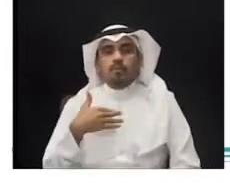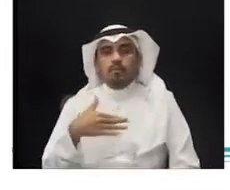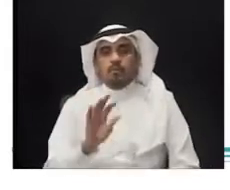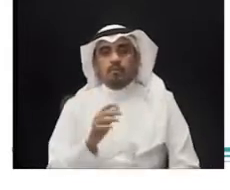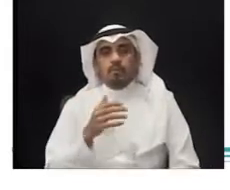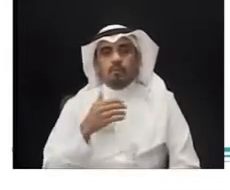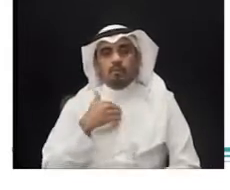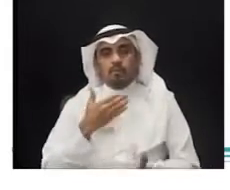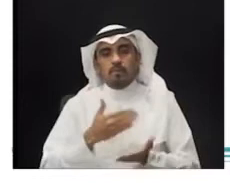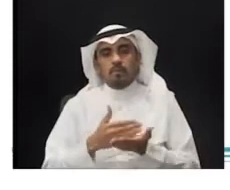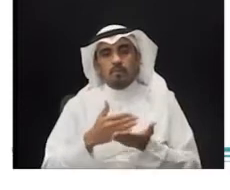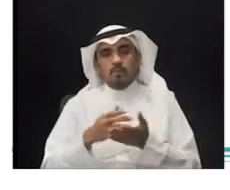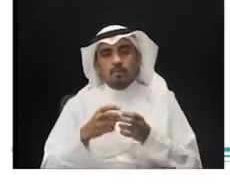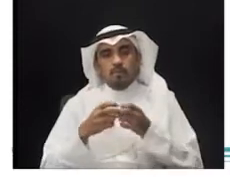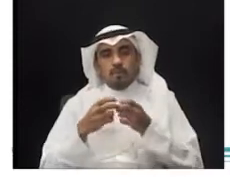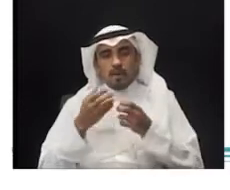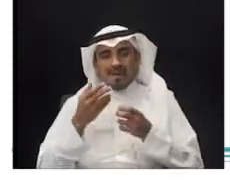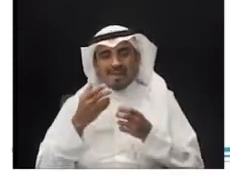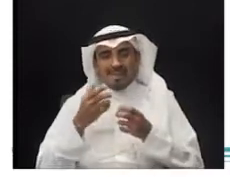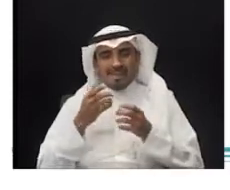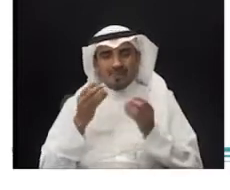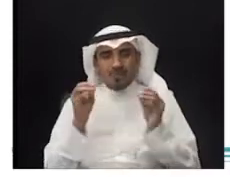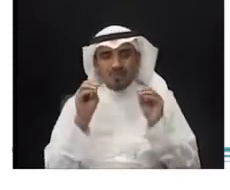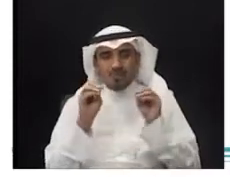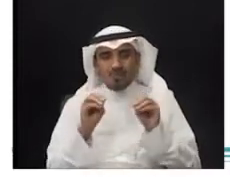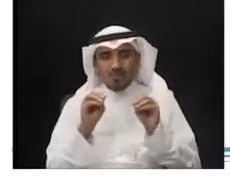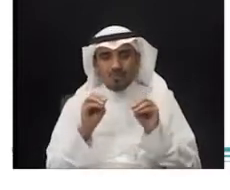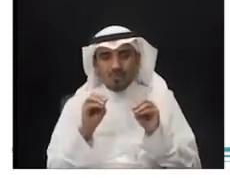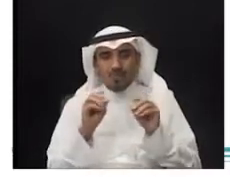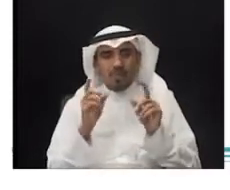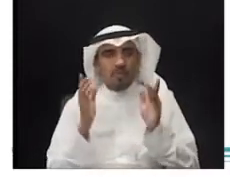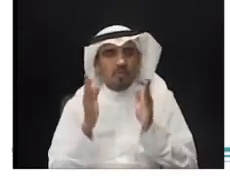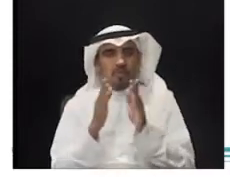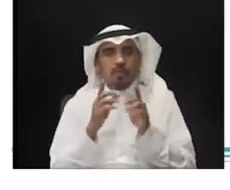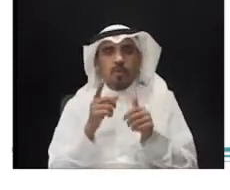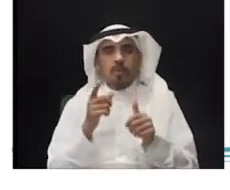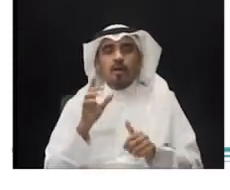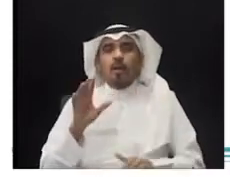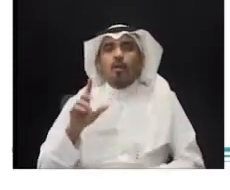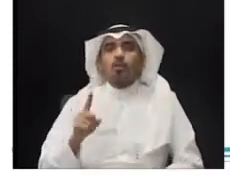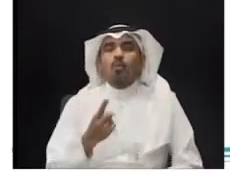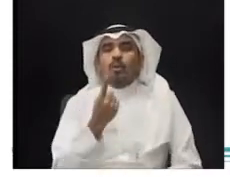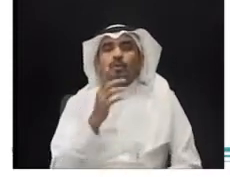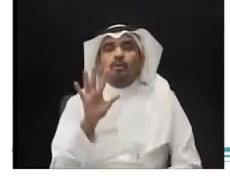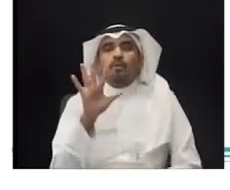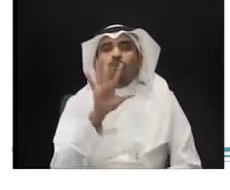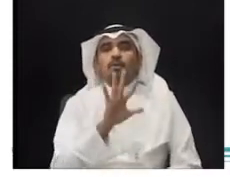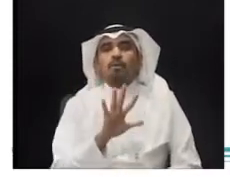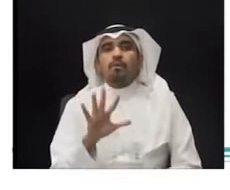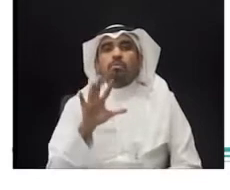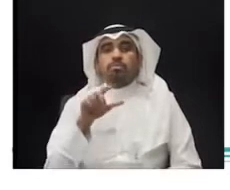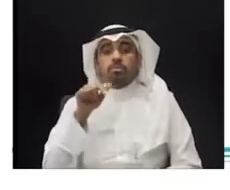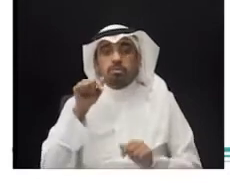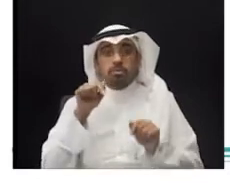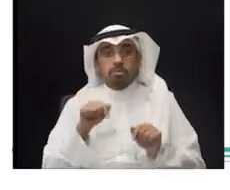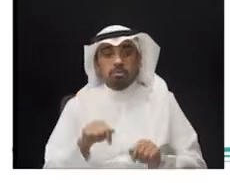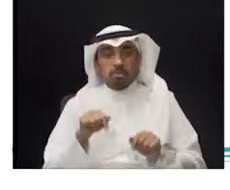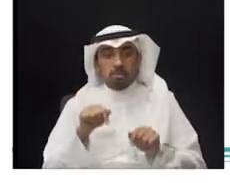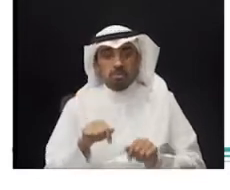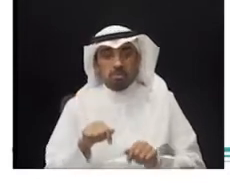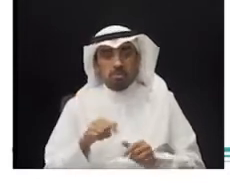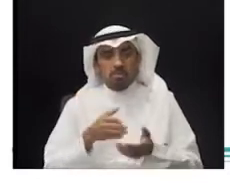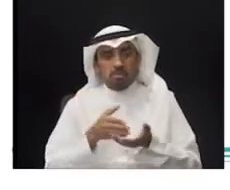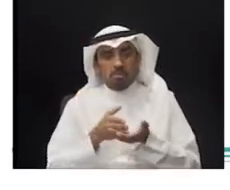لغتي الخالدة. نكمل ما تبقى من الدروس، وتحديدا عند الوحدة الخامسة سنأخذ في